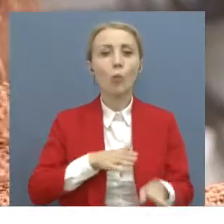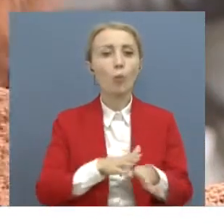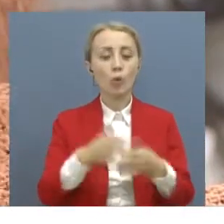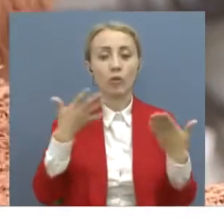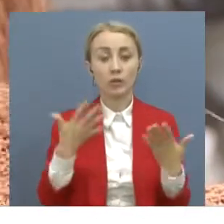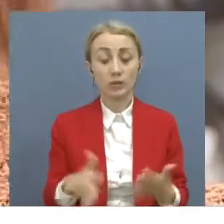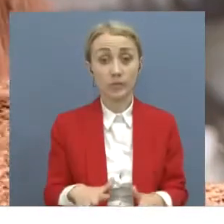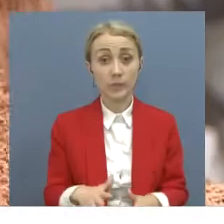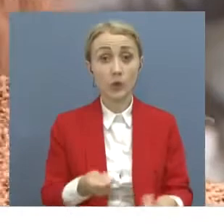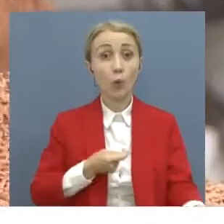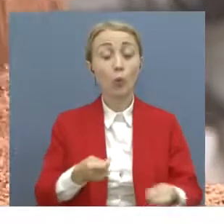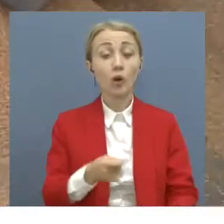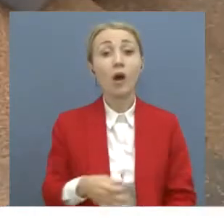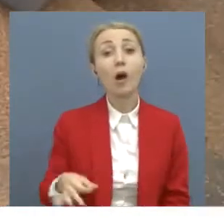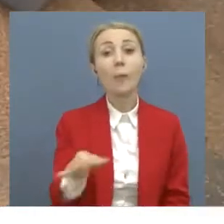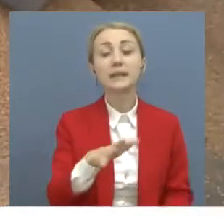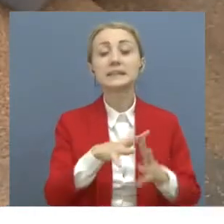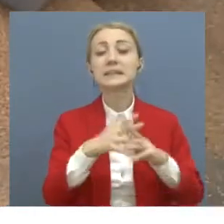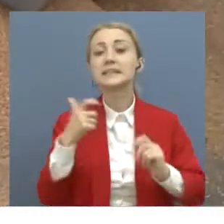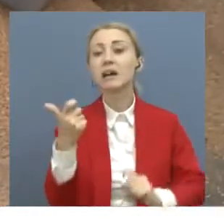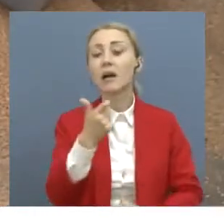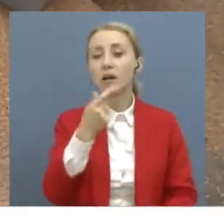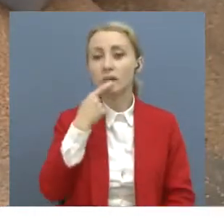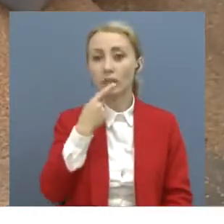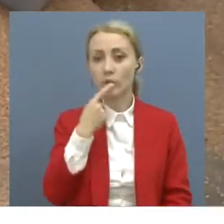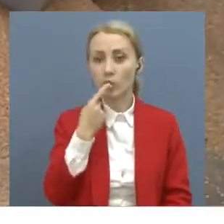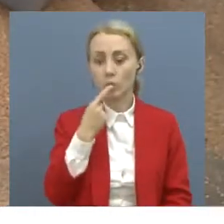құраған. Нәтиже жоқ емес. Өткен жылы еңбек өнімділігі